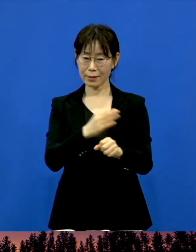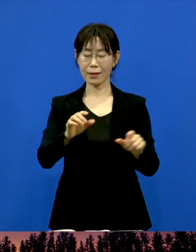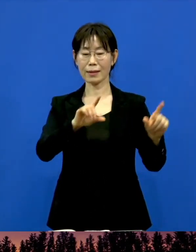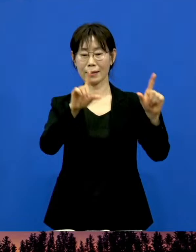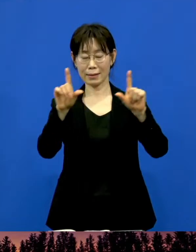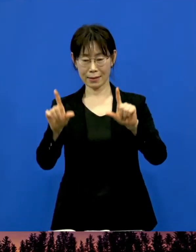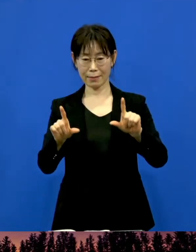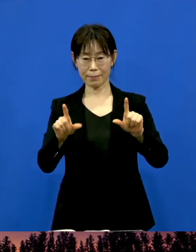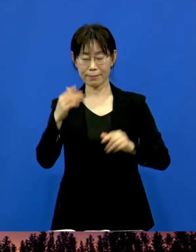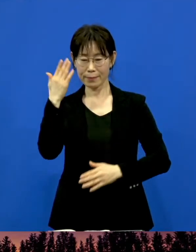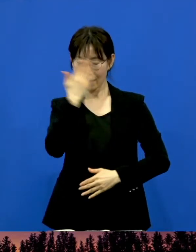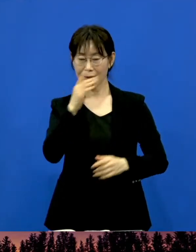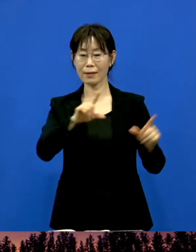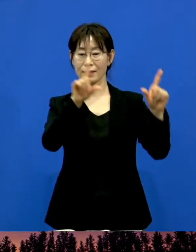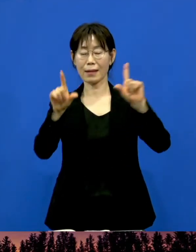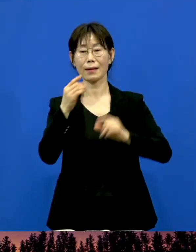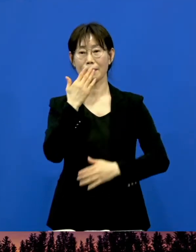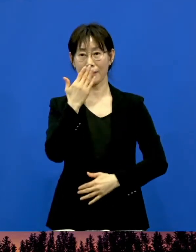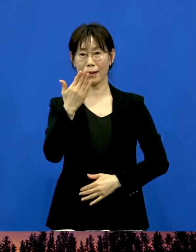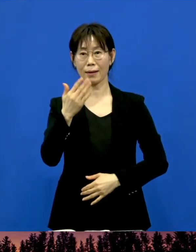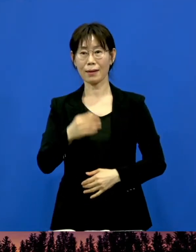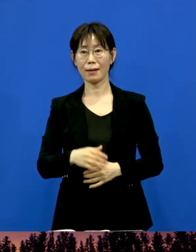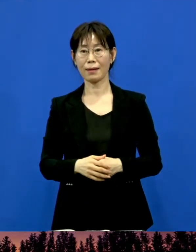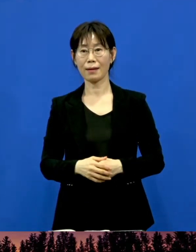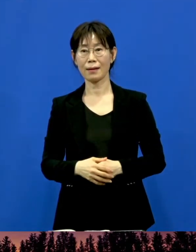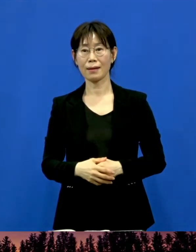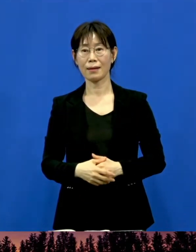자극적인 걸 찾지는 않아요. 자극적인 게 필요 없어요.